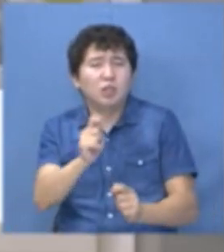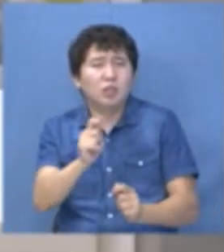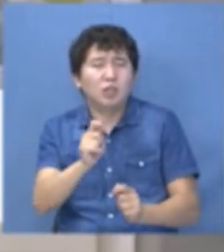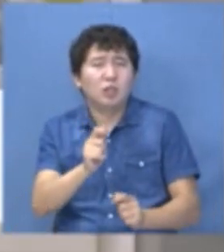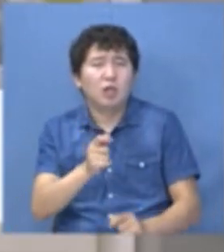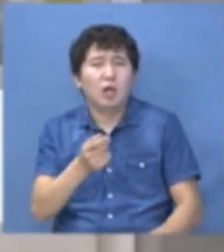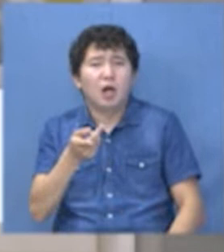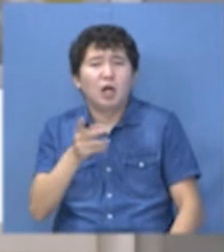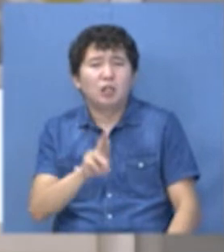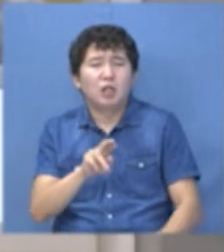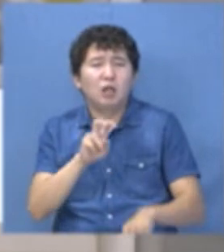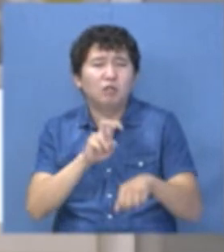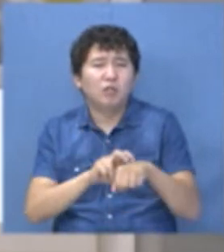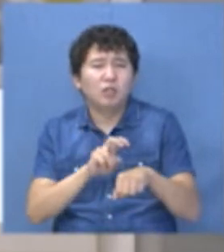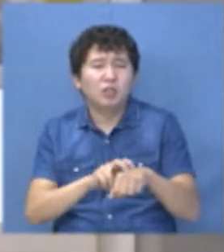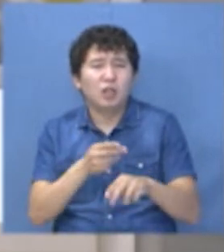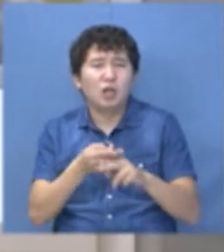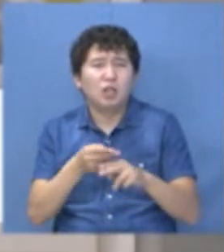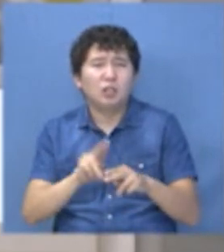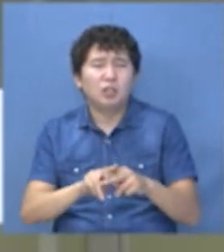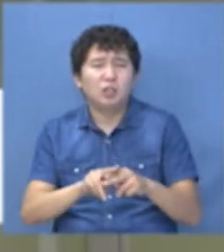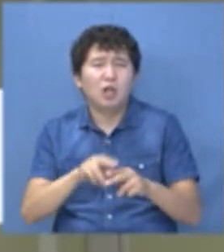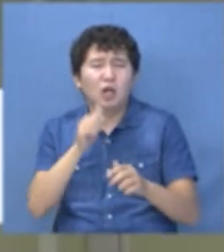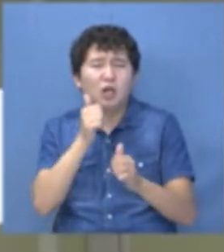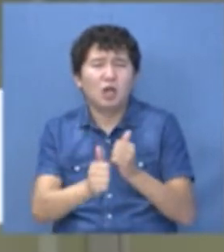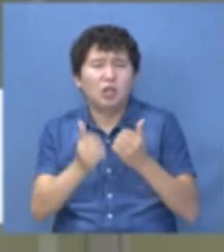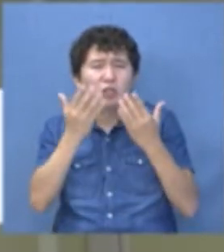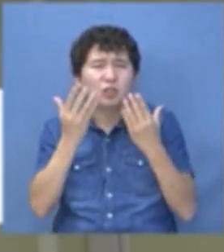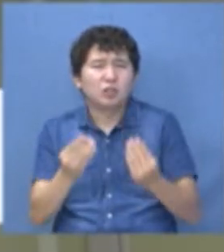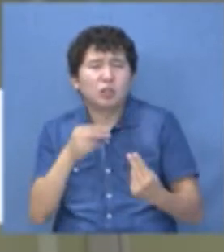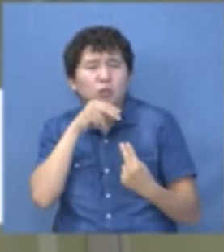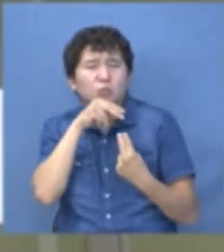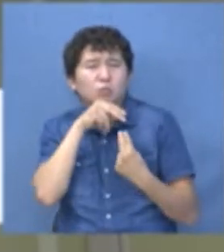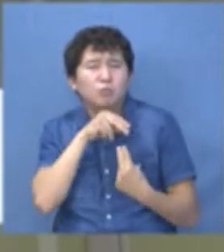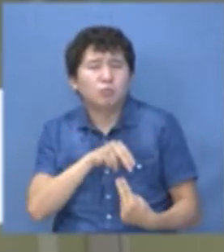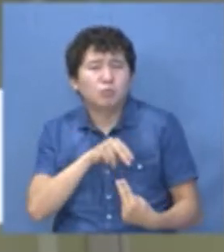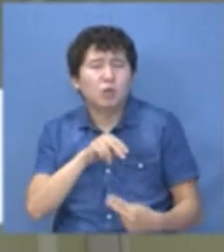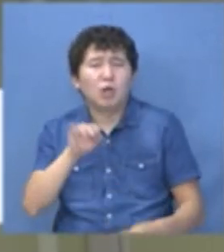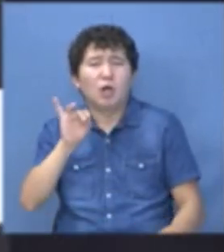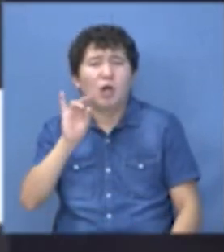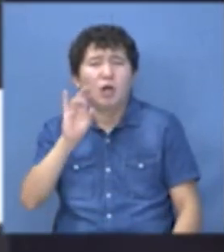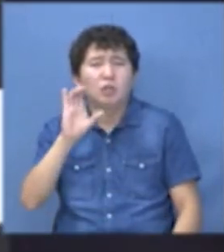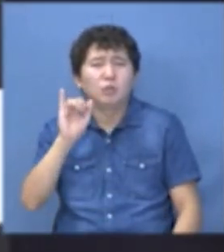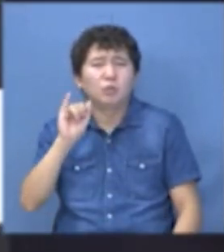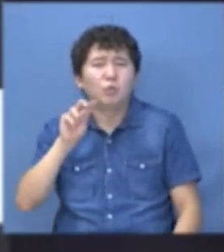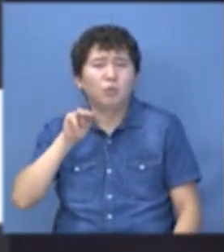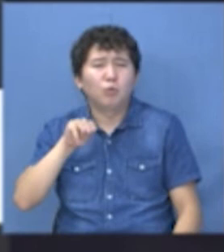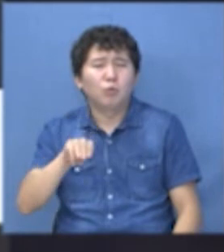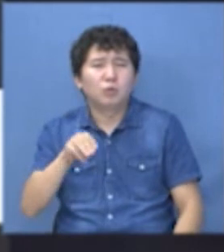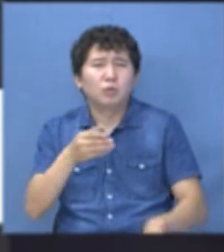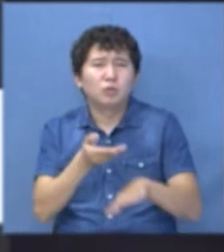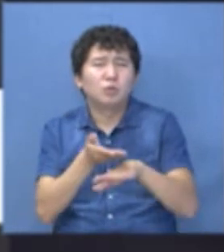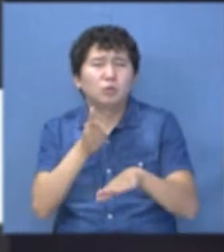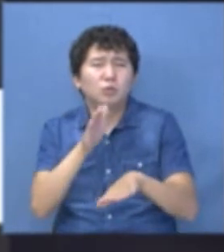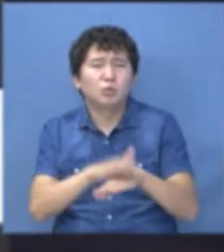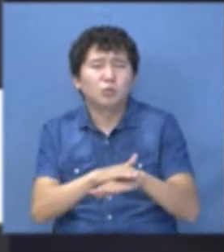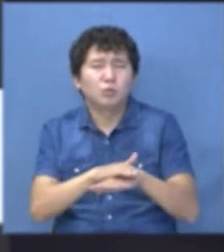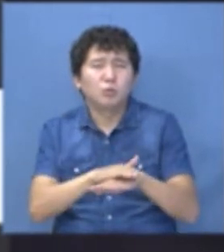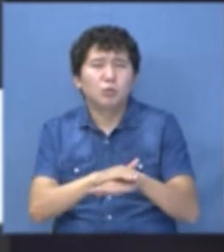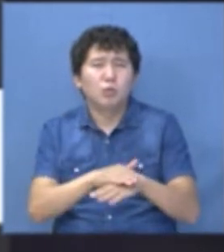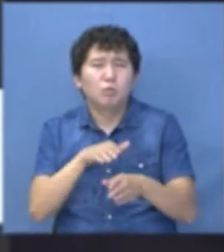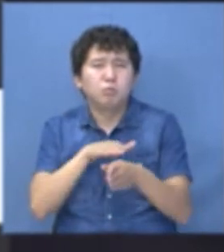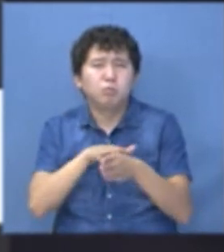для врача это ежедневный непростой труд. Инсультный центр – это место, куда попадают пациенты в сложных состояниях. И для их